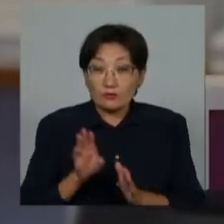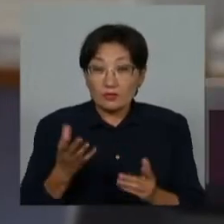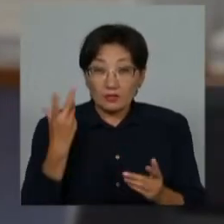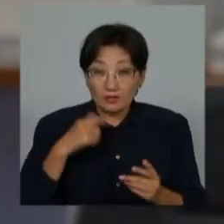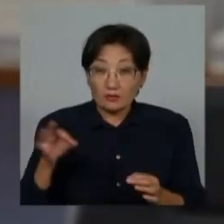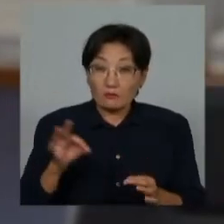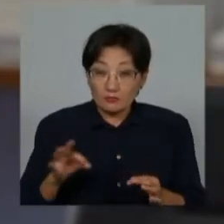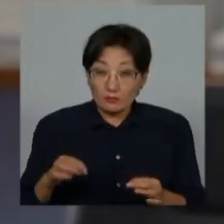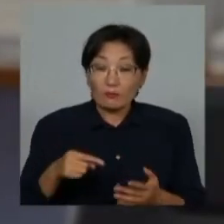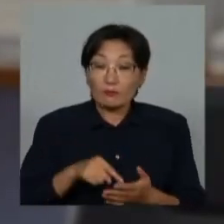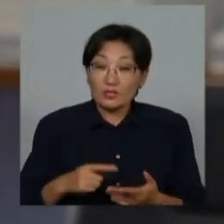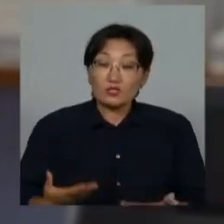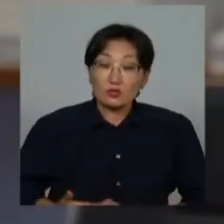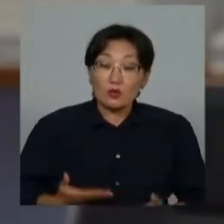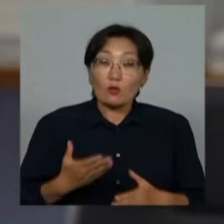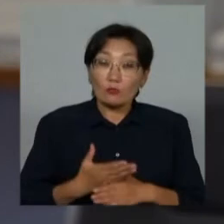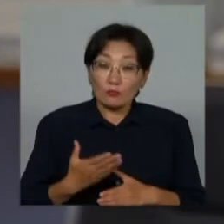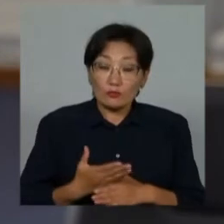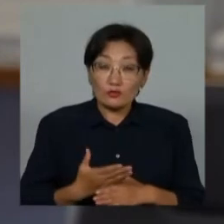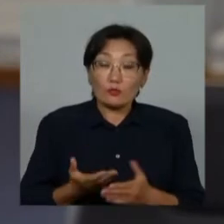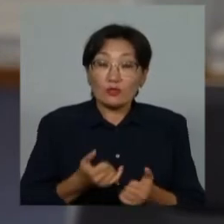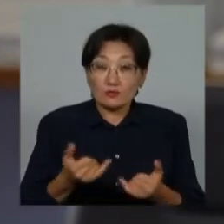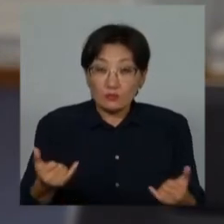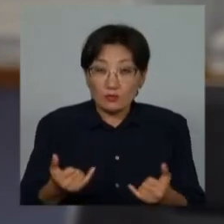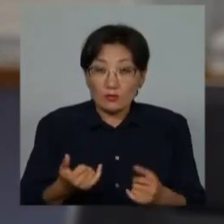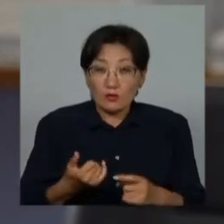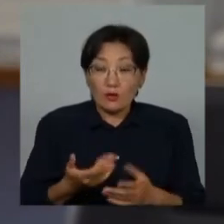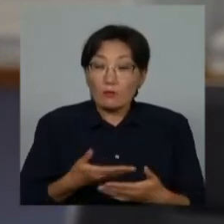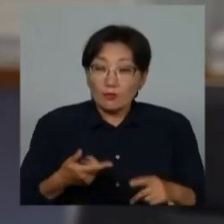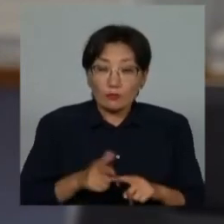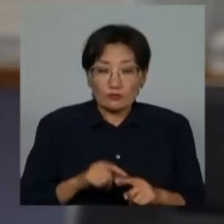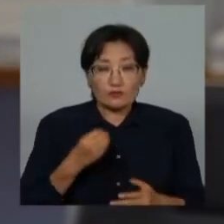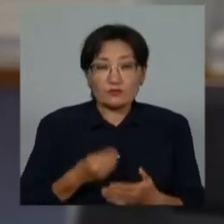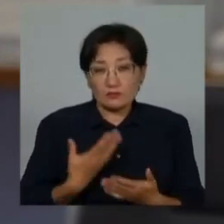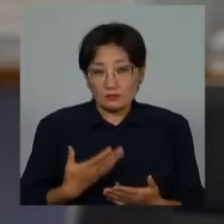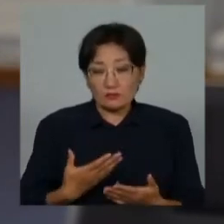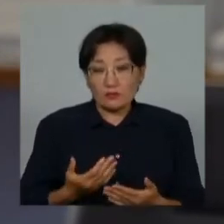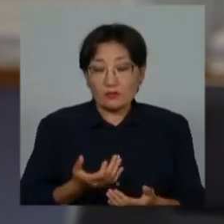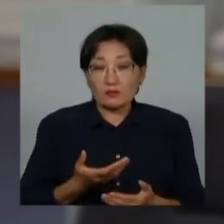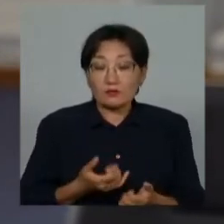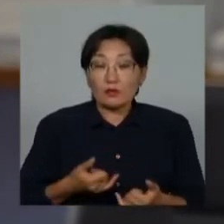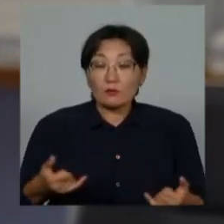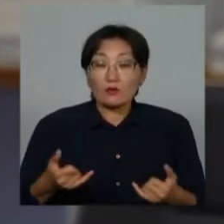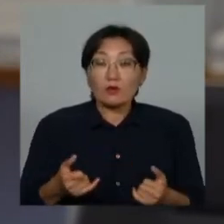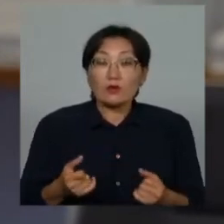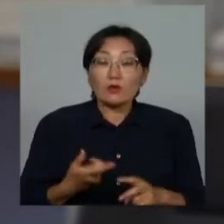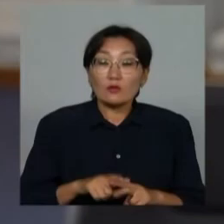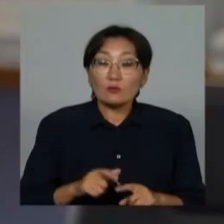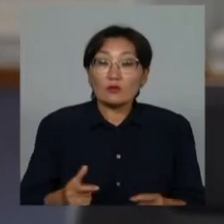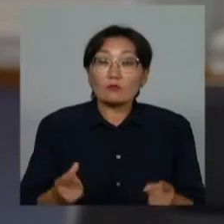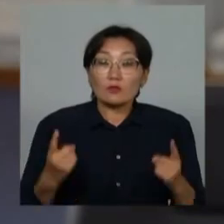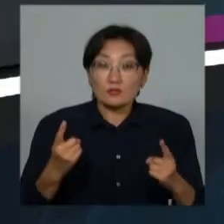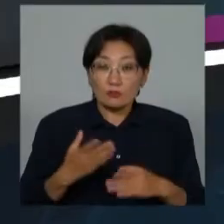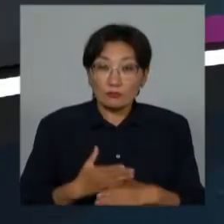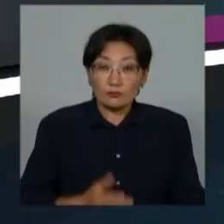моменты подпадают в жизни, что помощь идет, мы, конечно, это очень ценим сильно. Для нас это большая